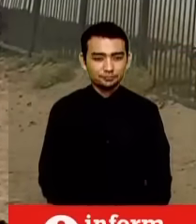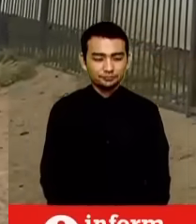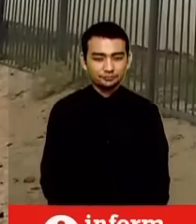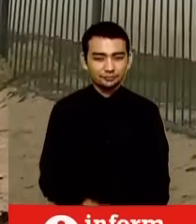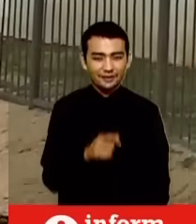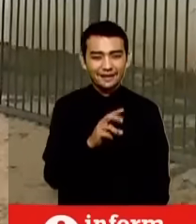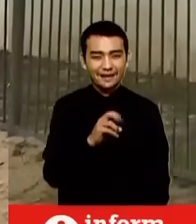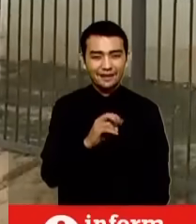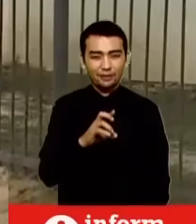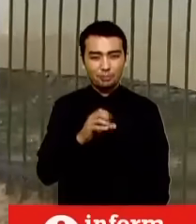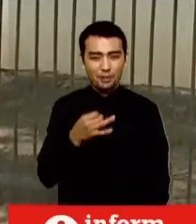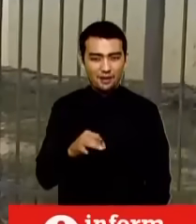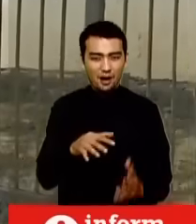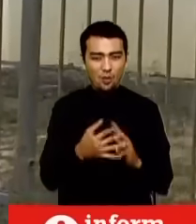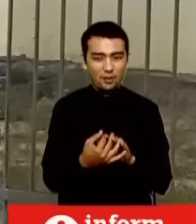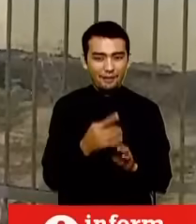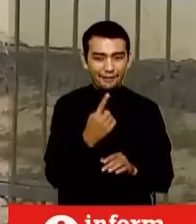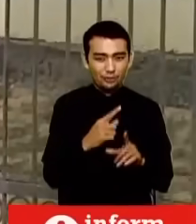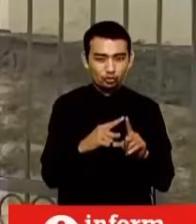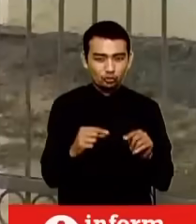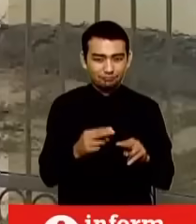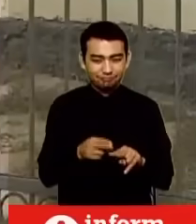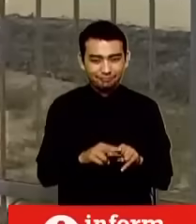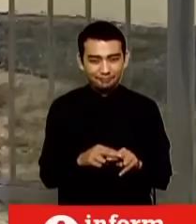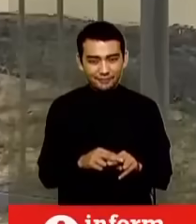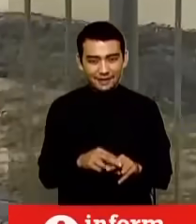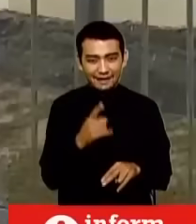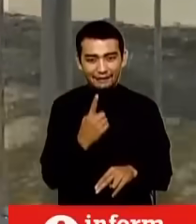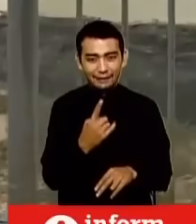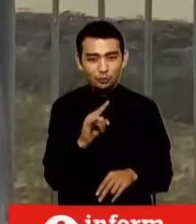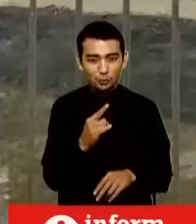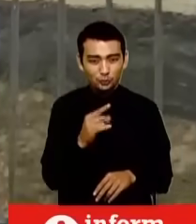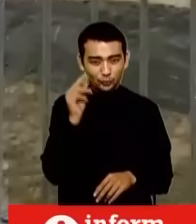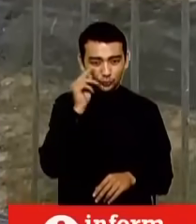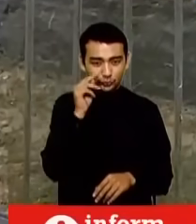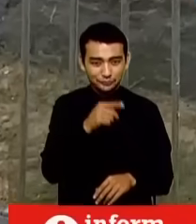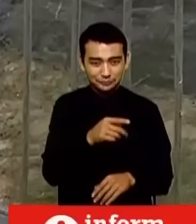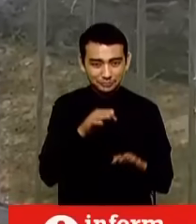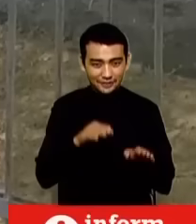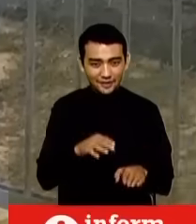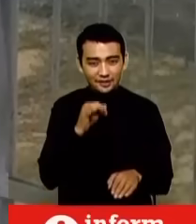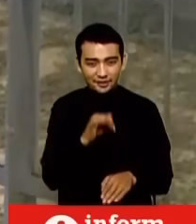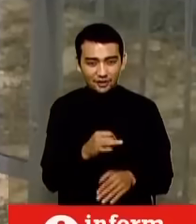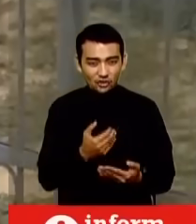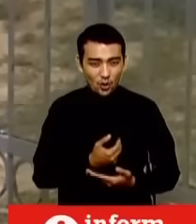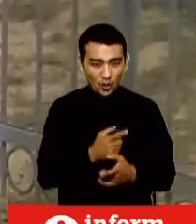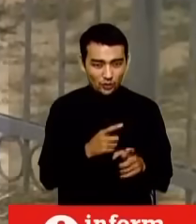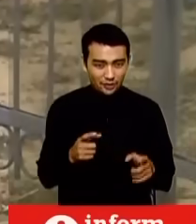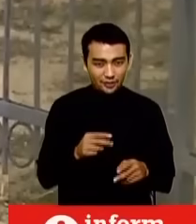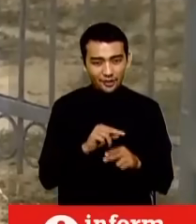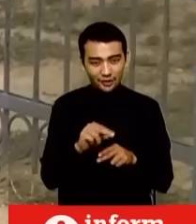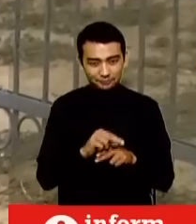Бұл Кенбай ауылындағы жалғыз білім беретін мекеме. Қазір мында бір ғана оқушы білім алады. Жергілікті тұрғындар білім